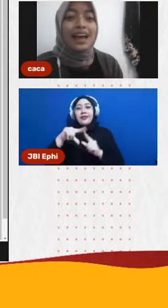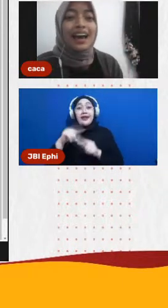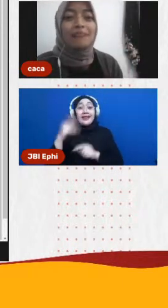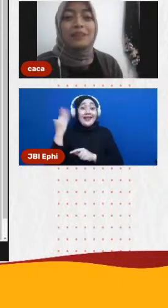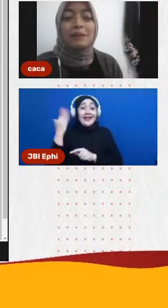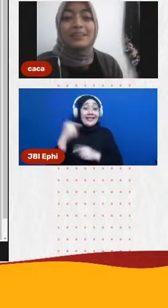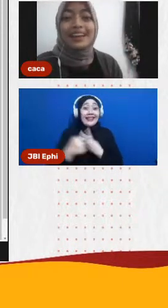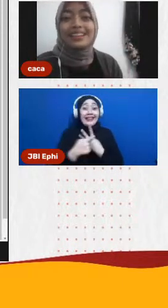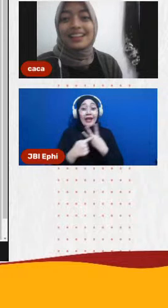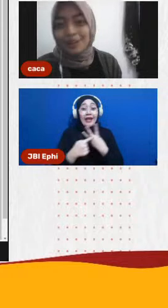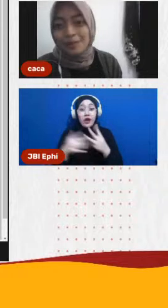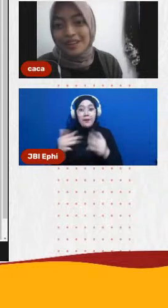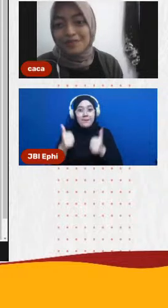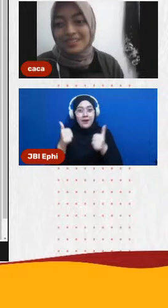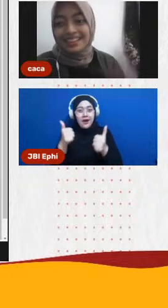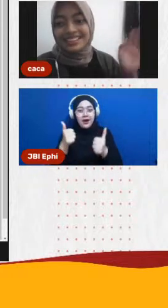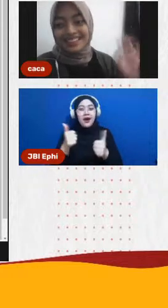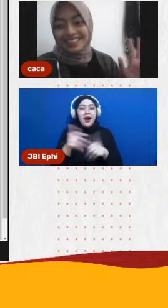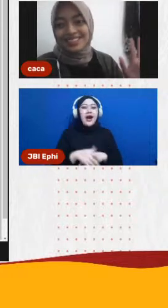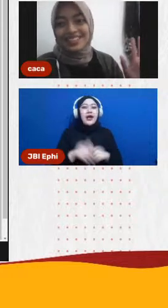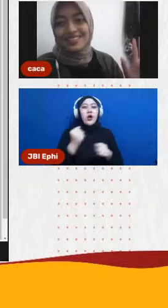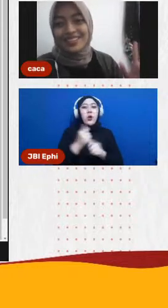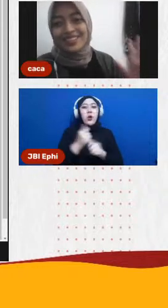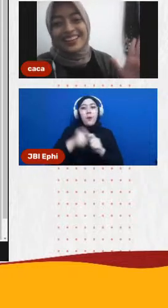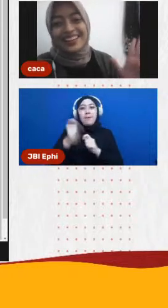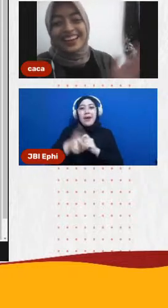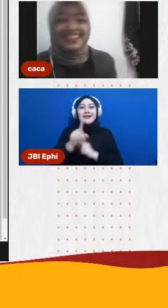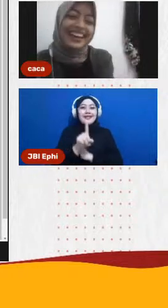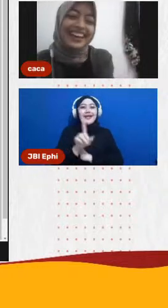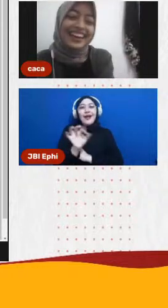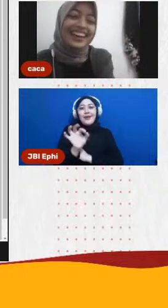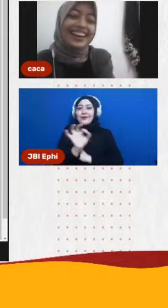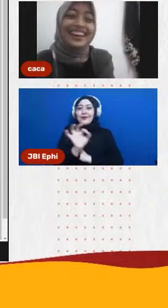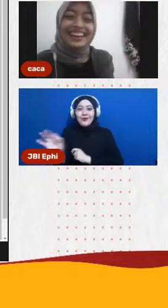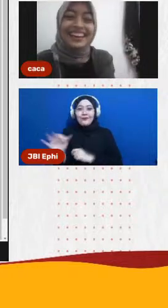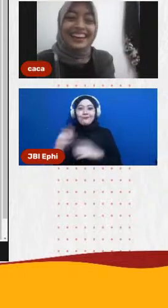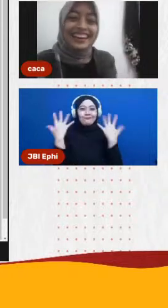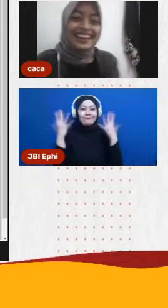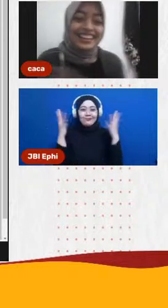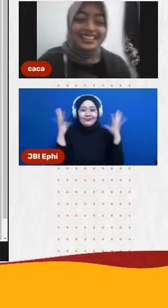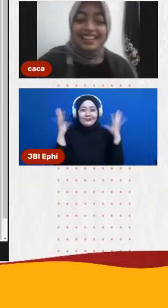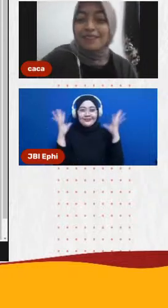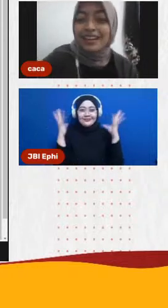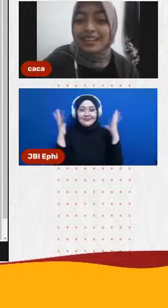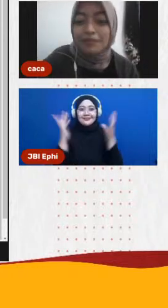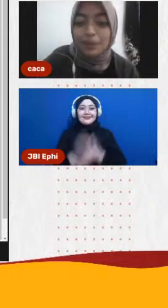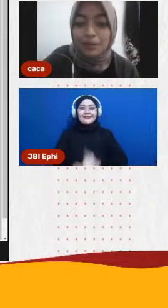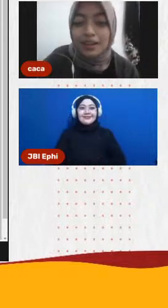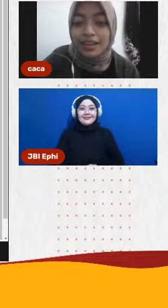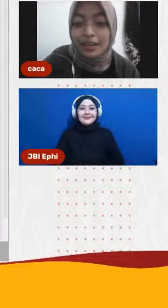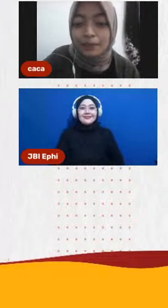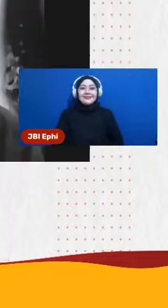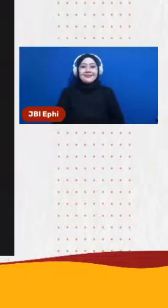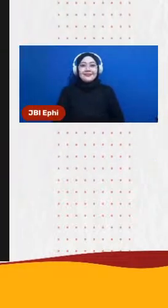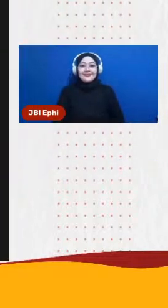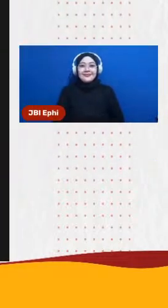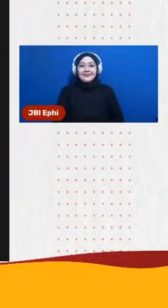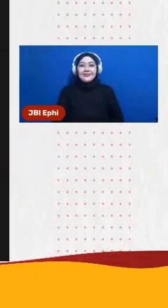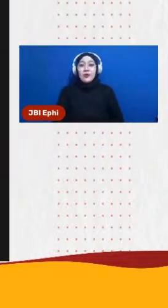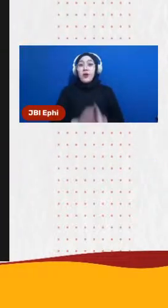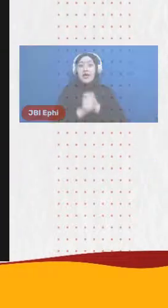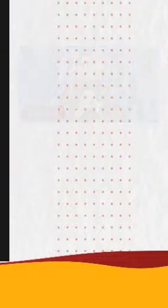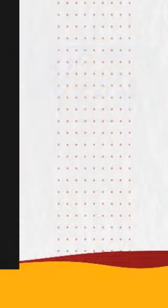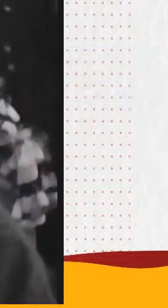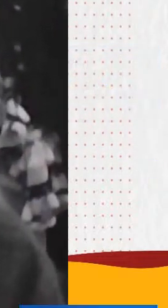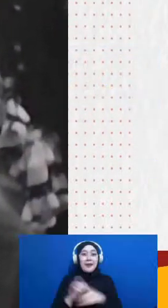podium akan mendapatkan saldo GoPay sebesar Rp100.000. Yeay. Selamat, teman-teman.